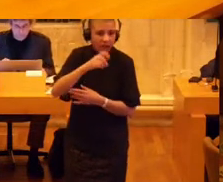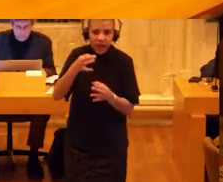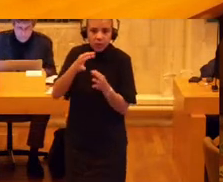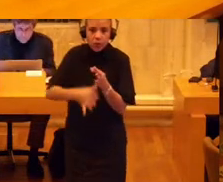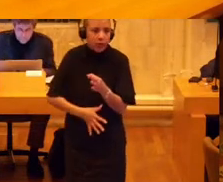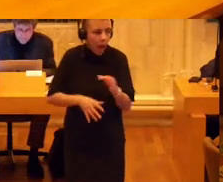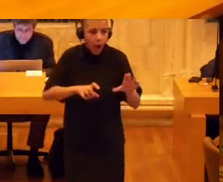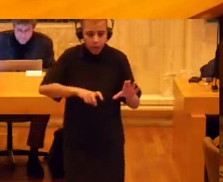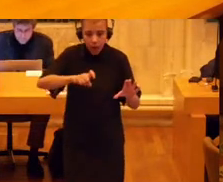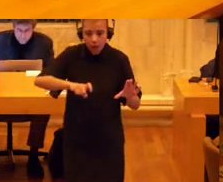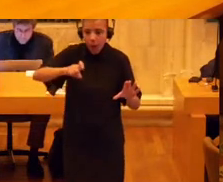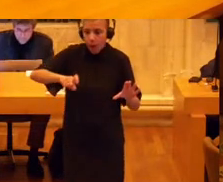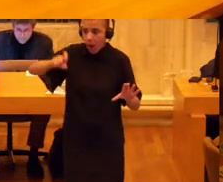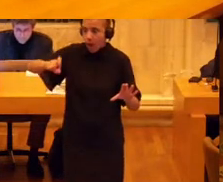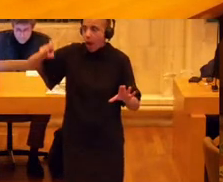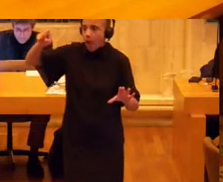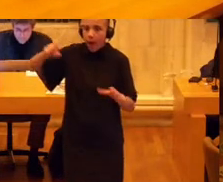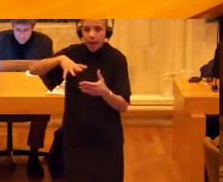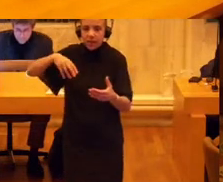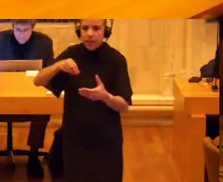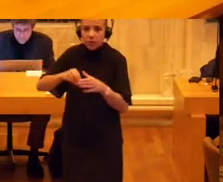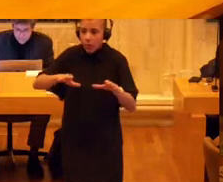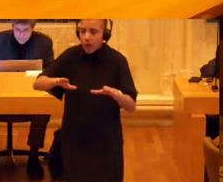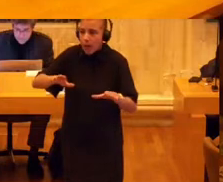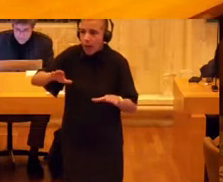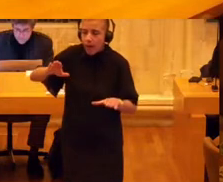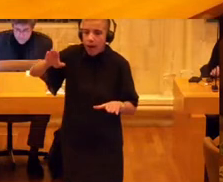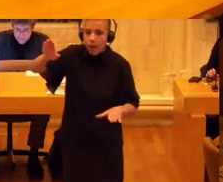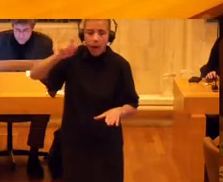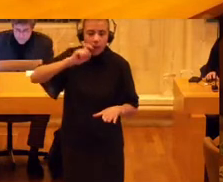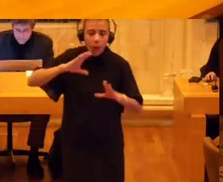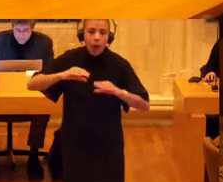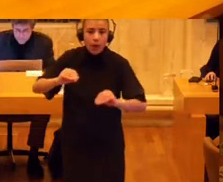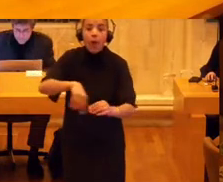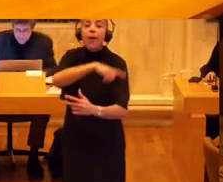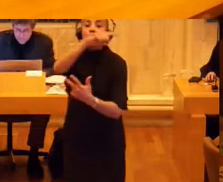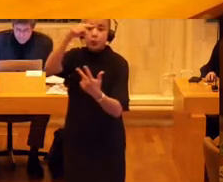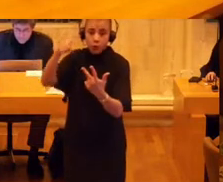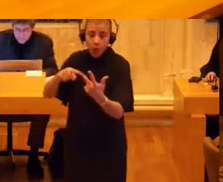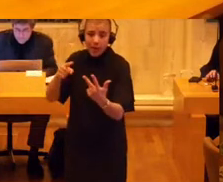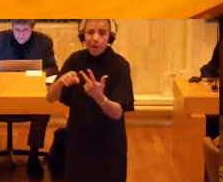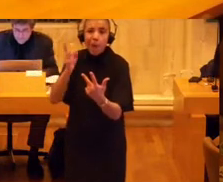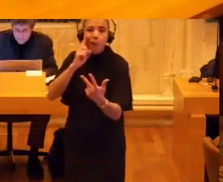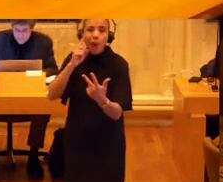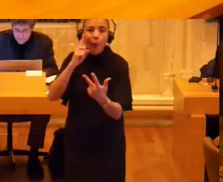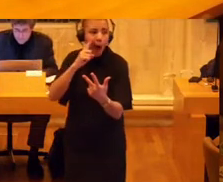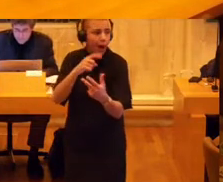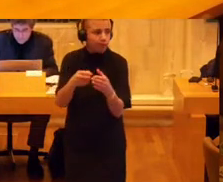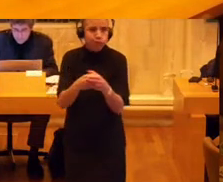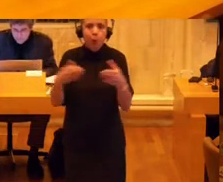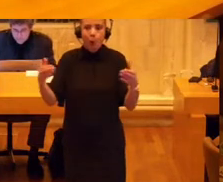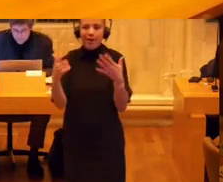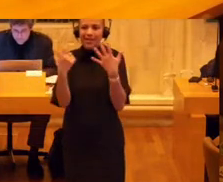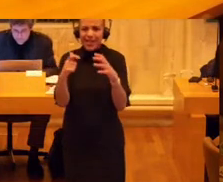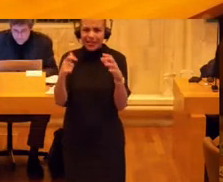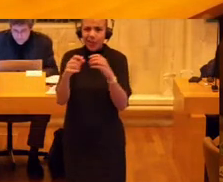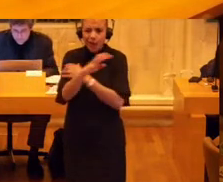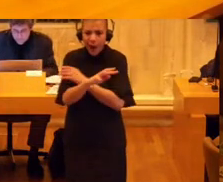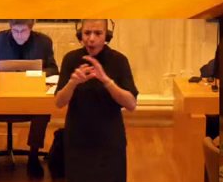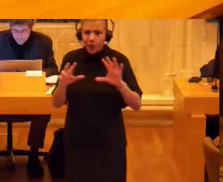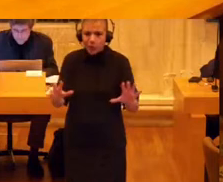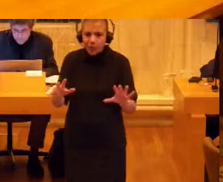de la participation citoyenne à Caen. Et puis je verrai quand même une troisième raison sur ce chiffre jamais atteint, hein, de 748 conseillers de